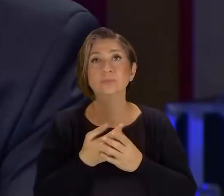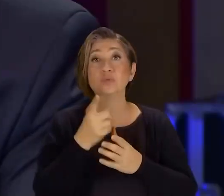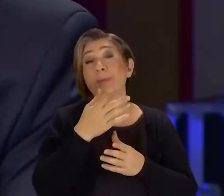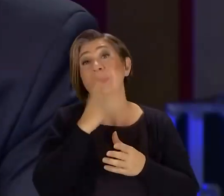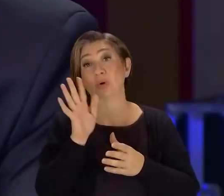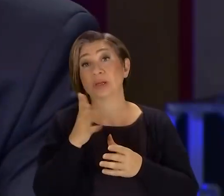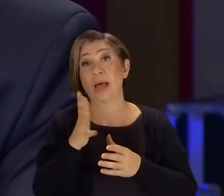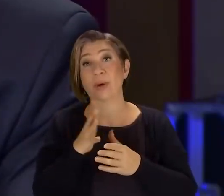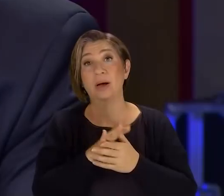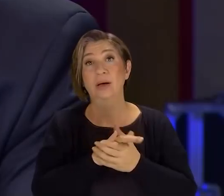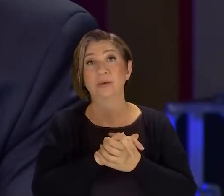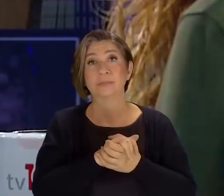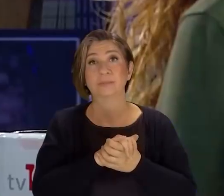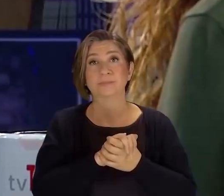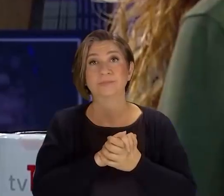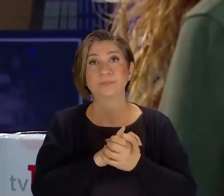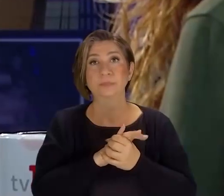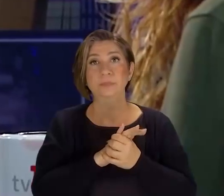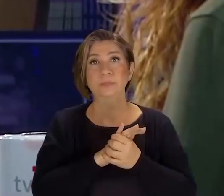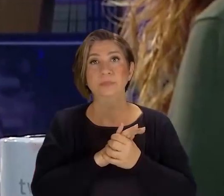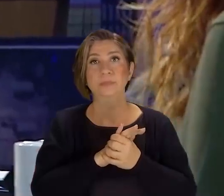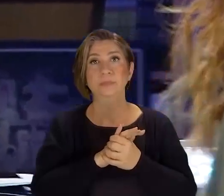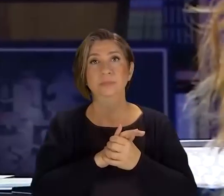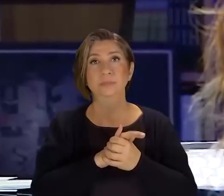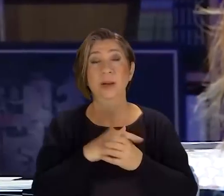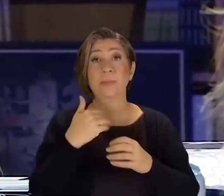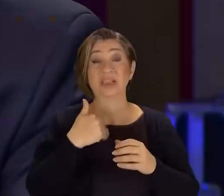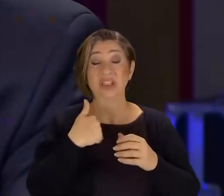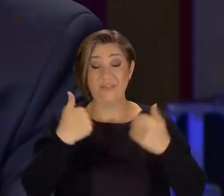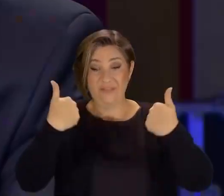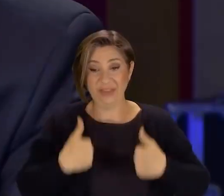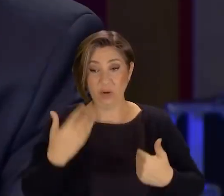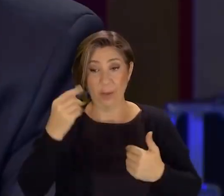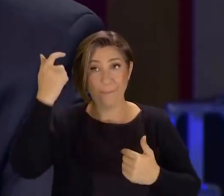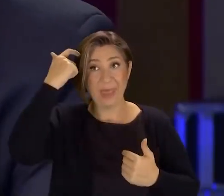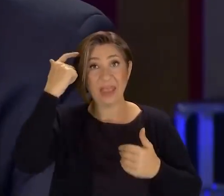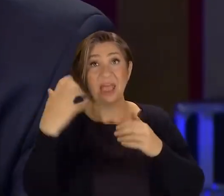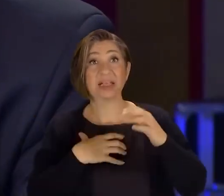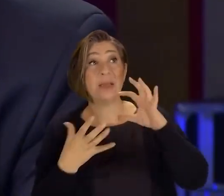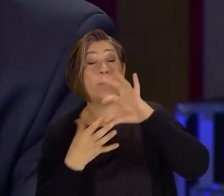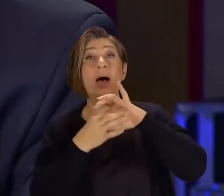bunu bilmiyoruz galiba hayır, daha. Hayır bence yani bunu fiziksel olarak beynin kendisine